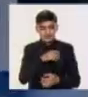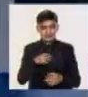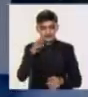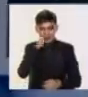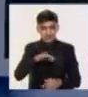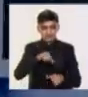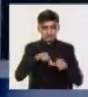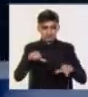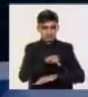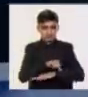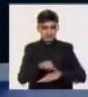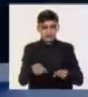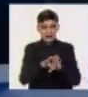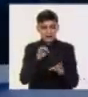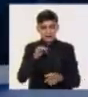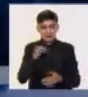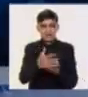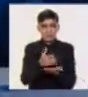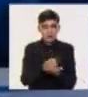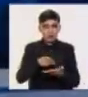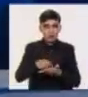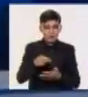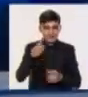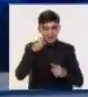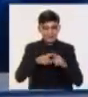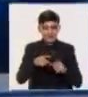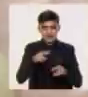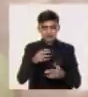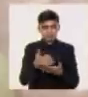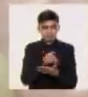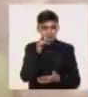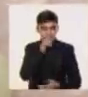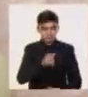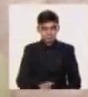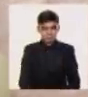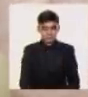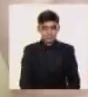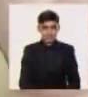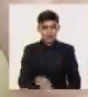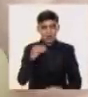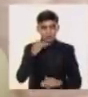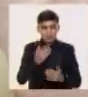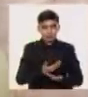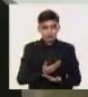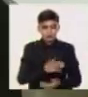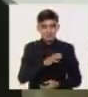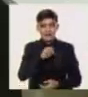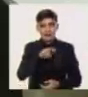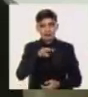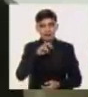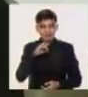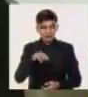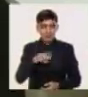границы и получить запчасти на аппараты пока не получается. У жительницы Актобе Салтанат Джасановой болеет